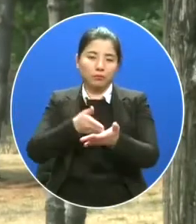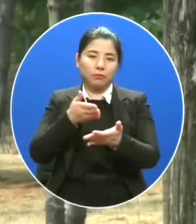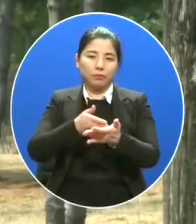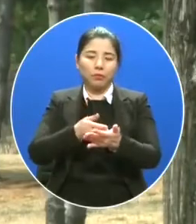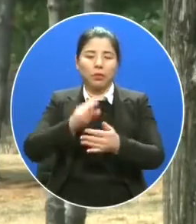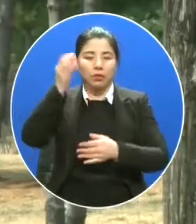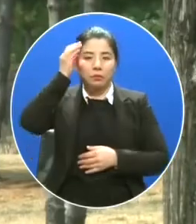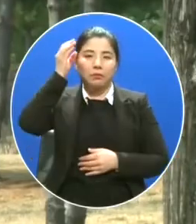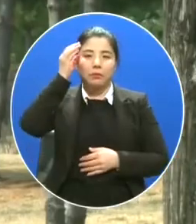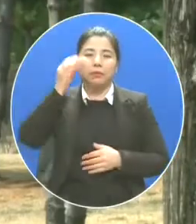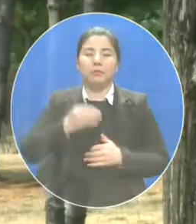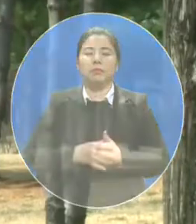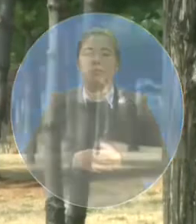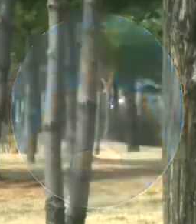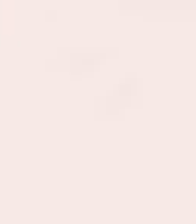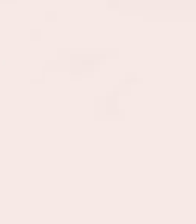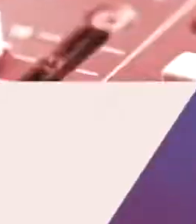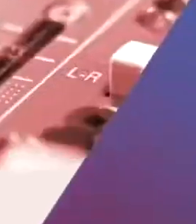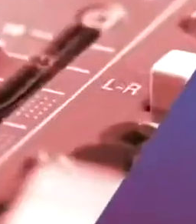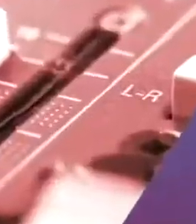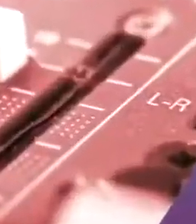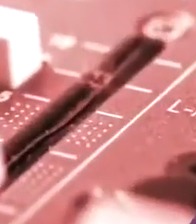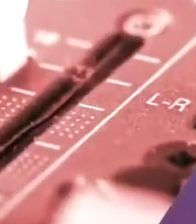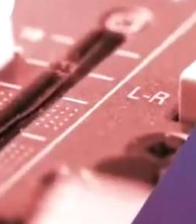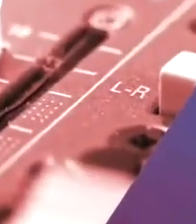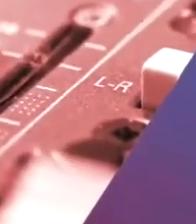이어지길 기대하겠습니다.